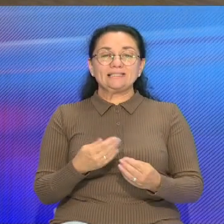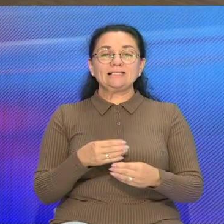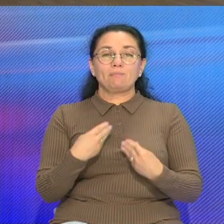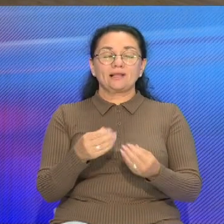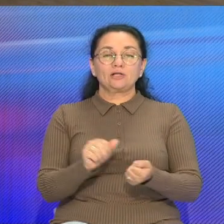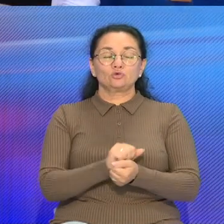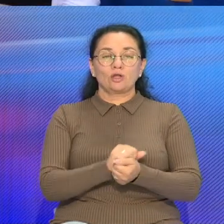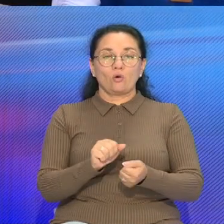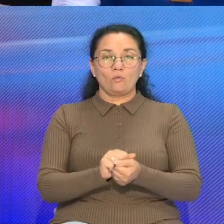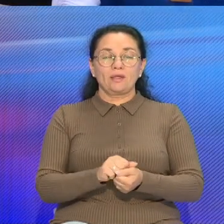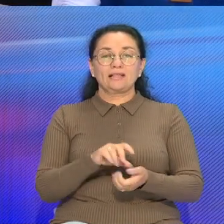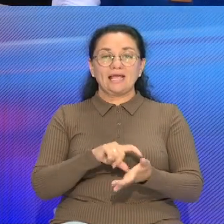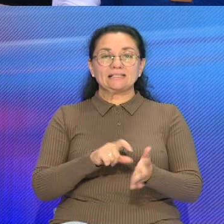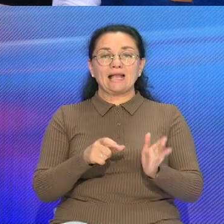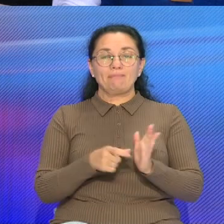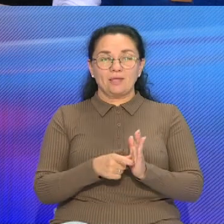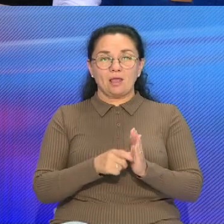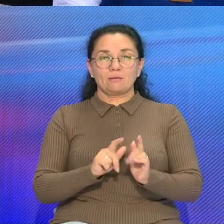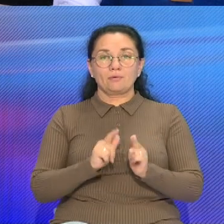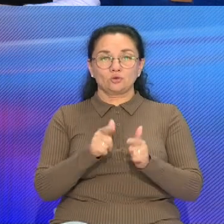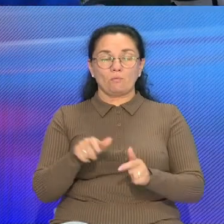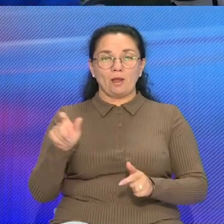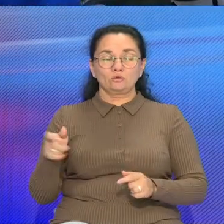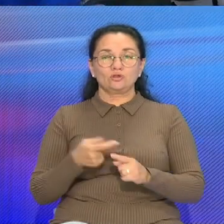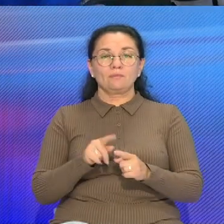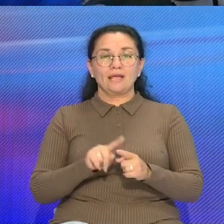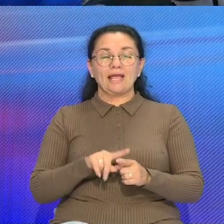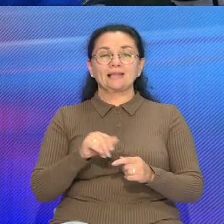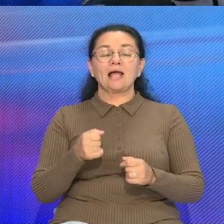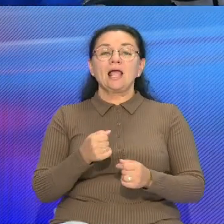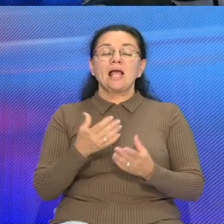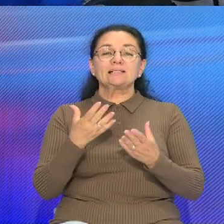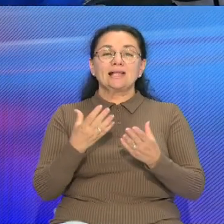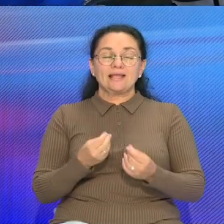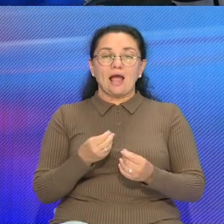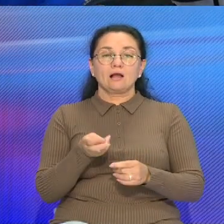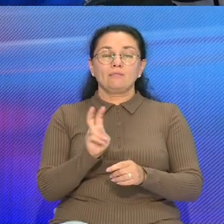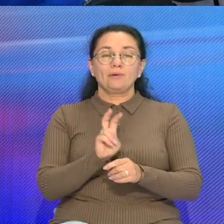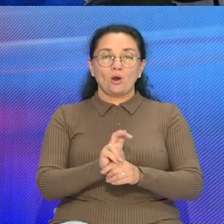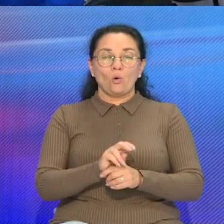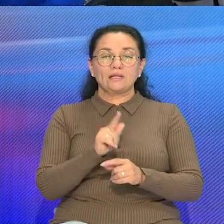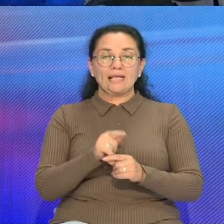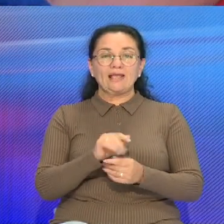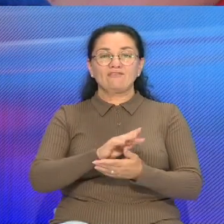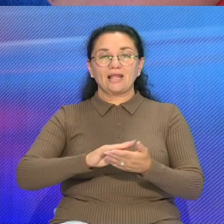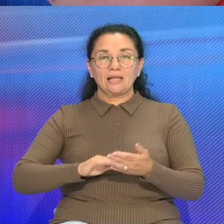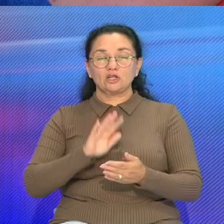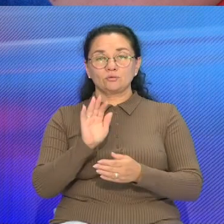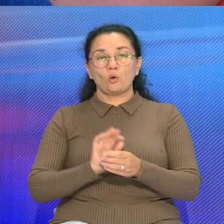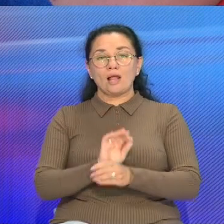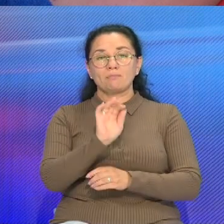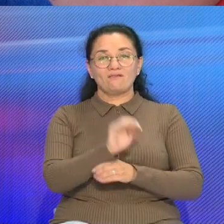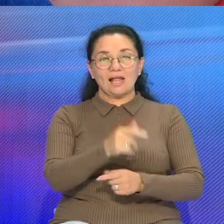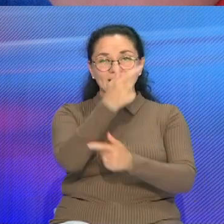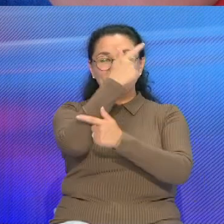чарга і кабінет абітурыента. Рэсурс дапамагае вызначыцца з датай прыходу ва ўстанову. У далейшым у кабінет будзе дасылацца інфармацыя